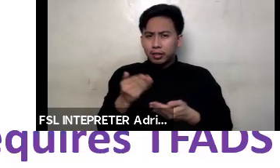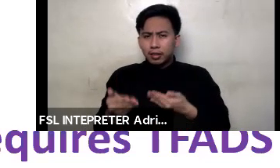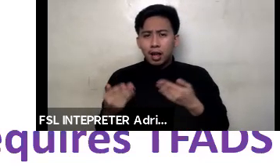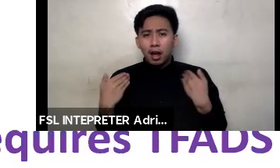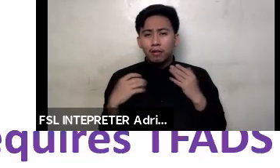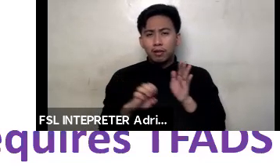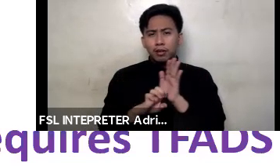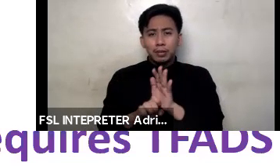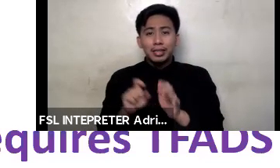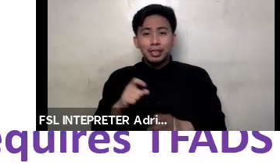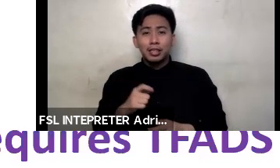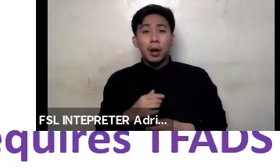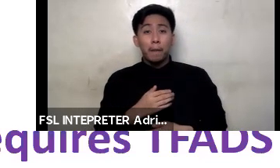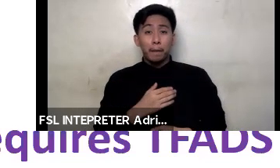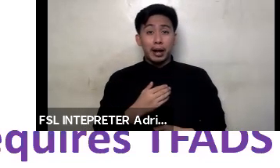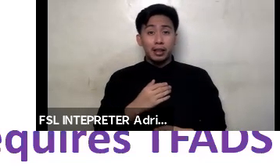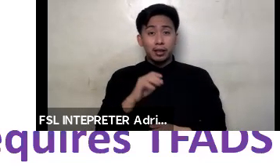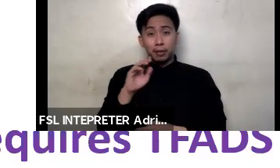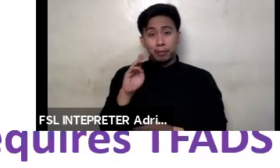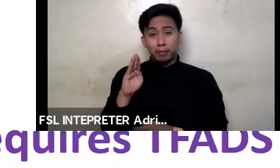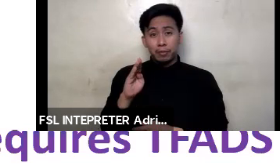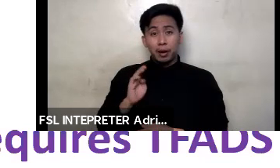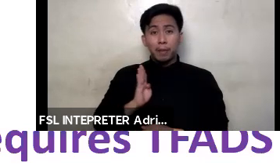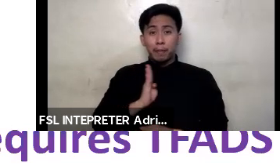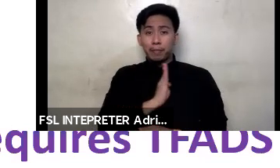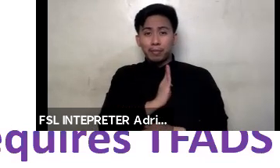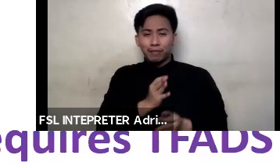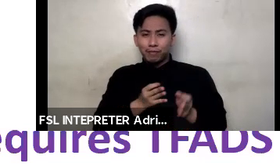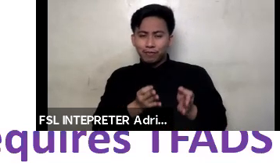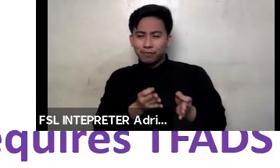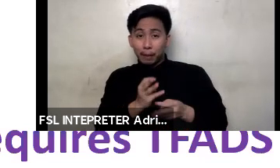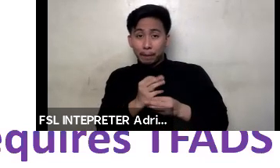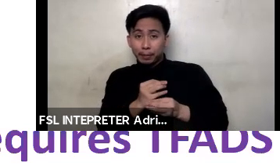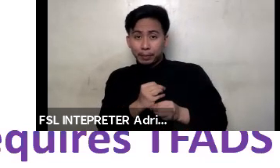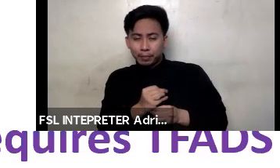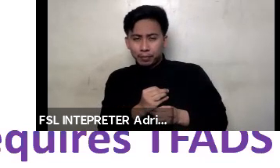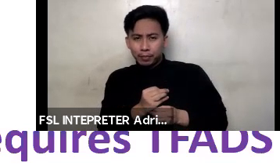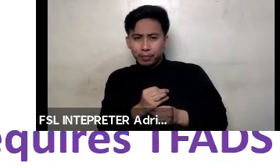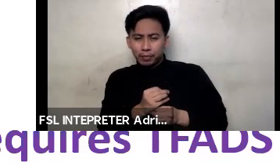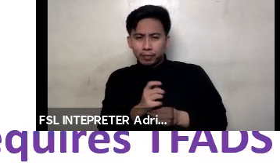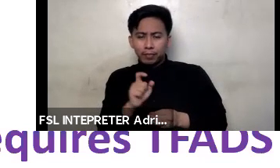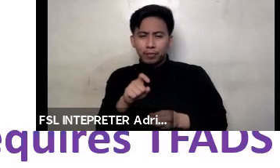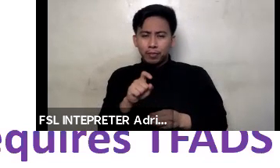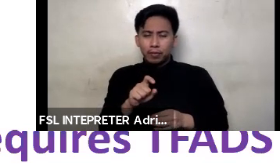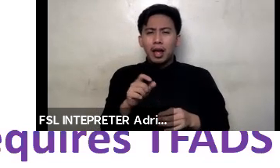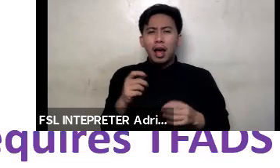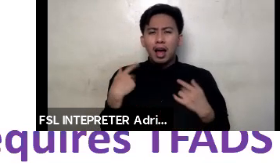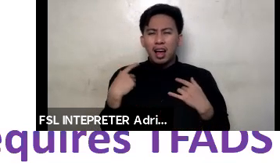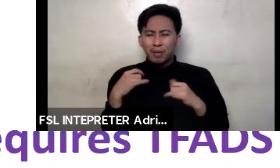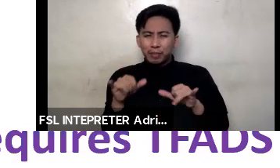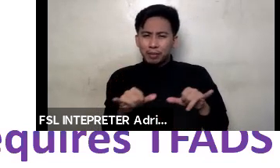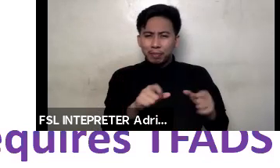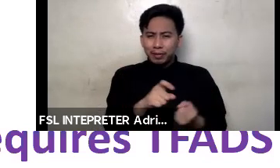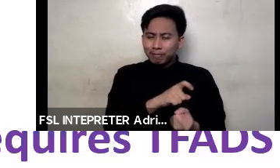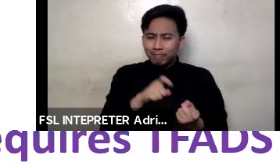dapat breastfed siya. At the same time, binibigyan siya ng pagkain in that amount of the spoons na equivalent doon. At